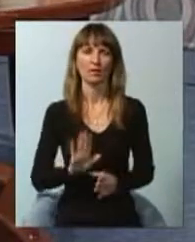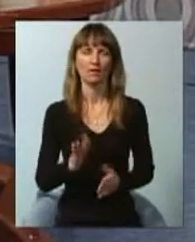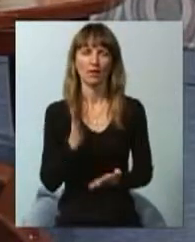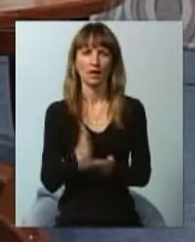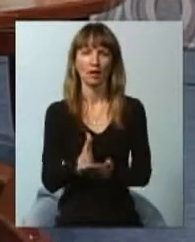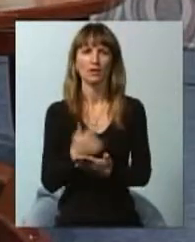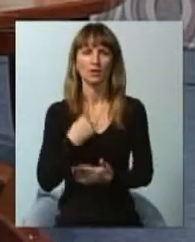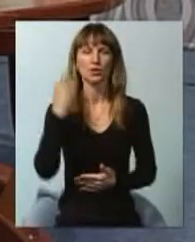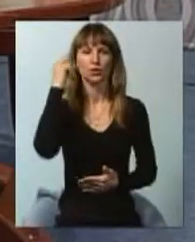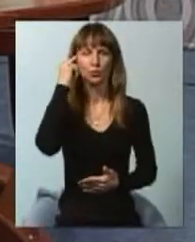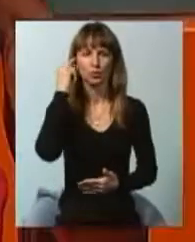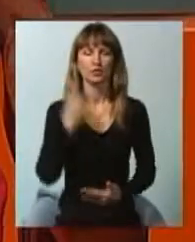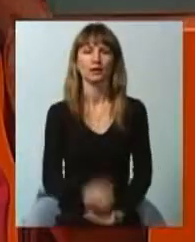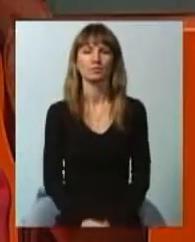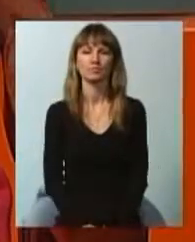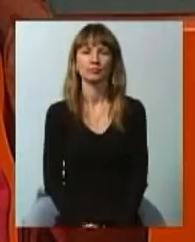я зрозуміла? Ну,